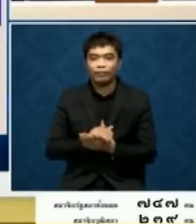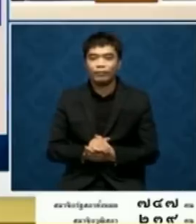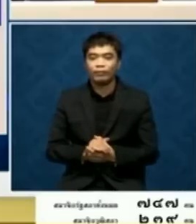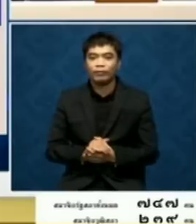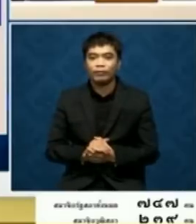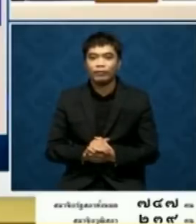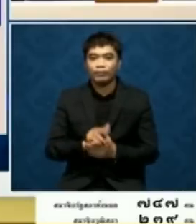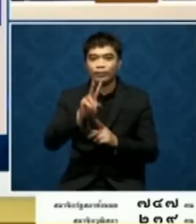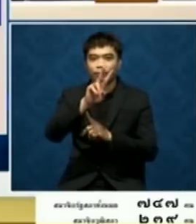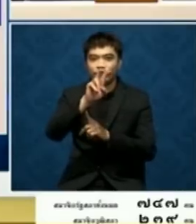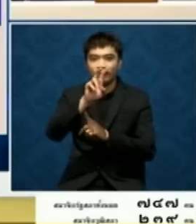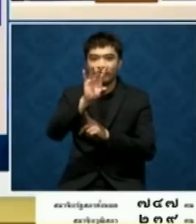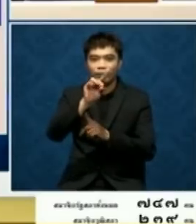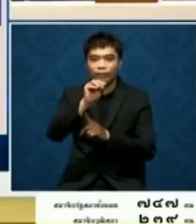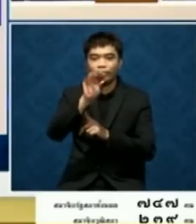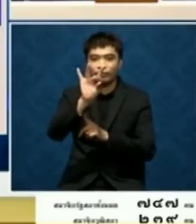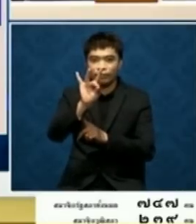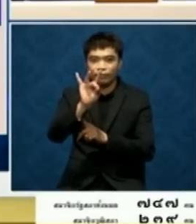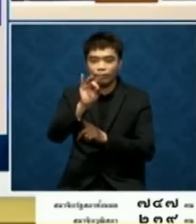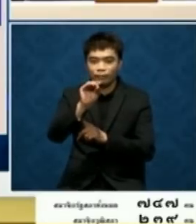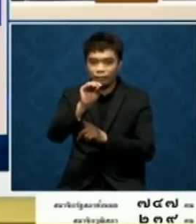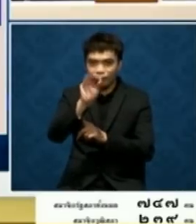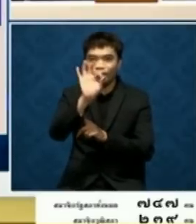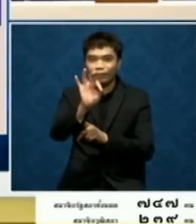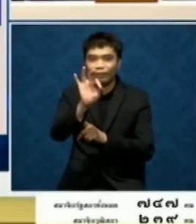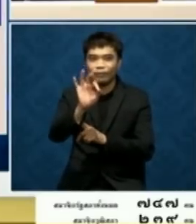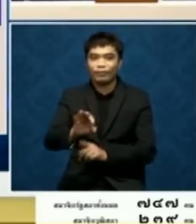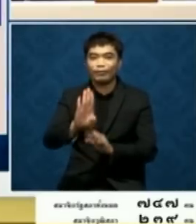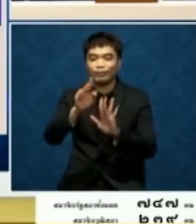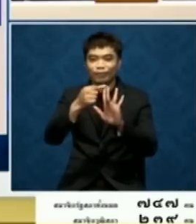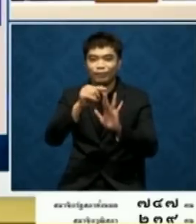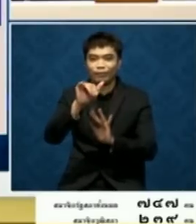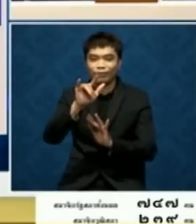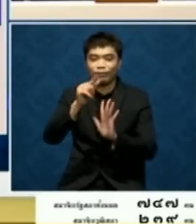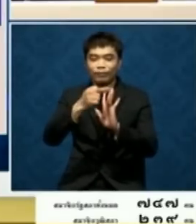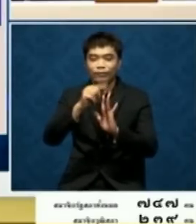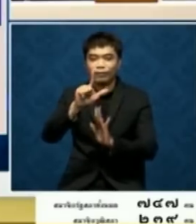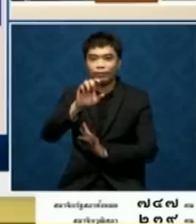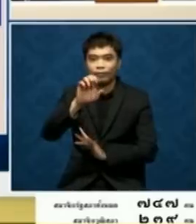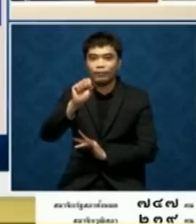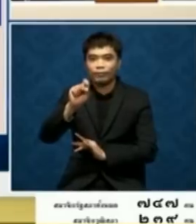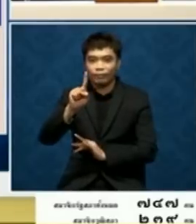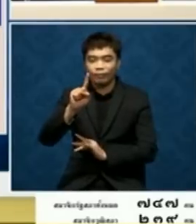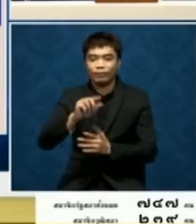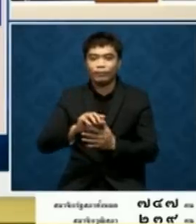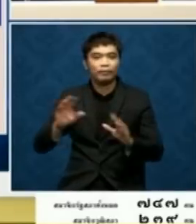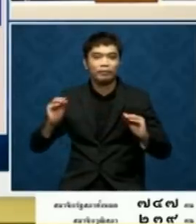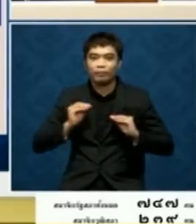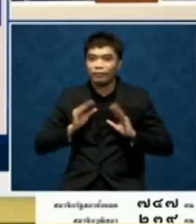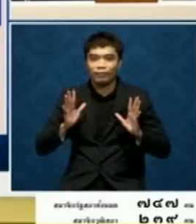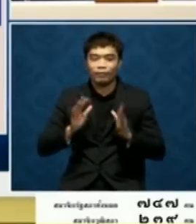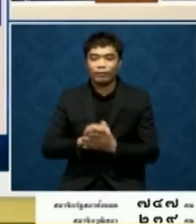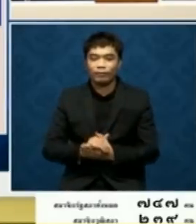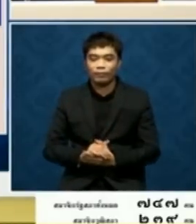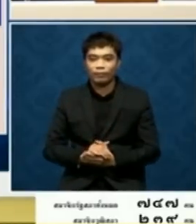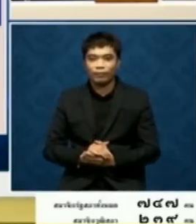การต่อสู้เรื่องของโซเชียลมีเดียทำเรื่องนึงอาจจะไม่ต้องไอ้นี่มากแต่ว่าคุณปั่นต่อได ้ค่ะ คืออันนี้ผมมองในเชิงยุทธศาสต